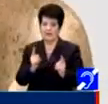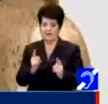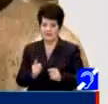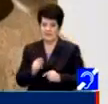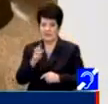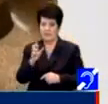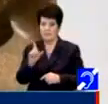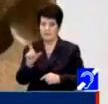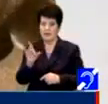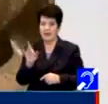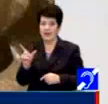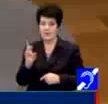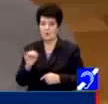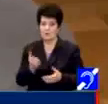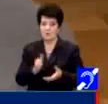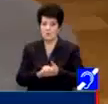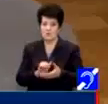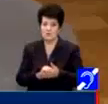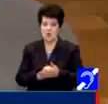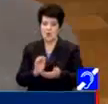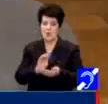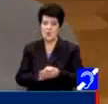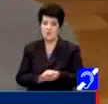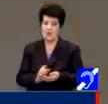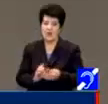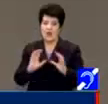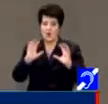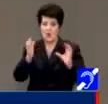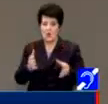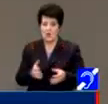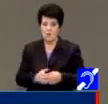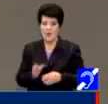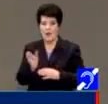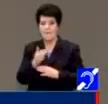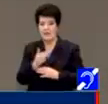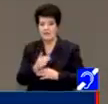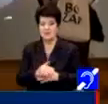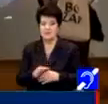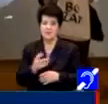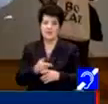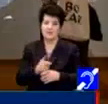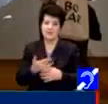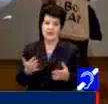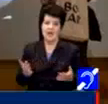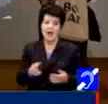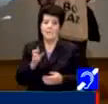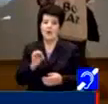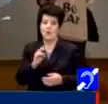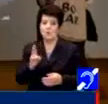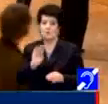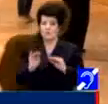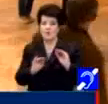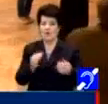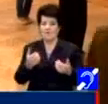universalitatea lui Brâncuș. Apoi faci cunoștință cu nașterea lumii, cu domnișoara Pogani, cu peștele, cu Leda sau pasărea măiastră. Expoziția Brâncuș,